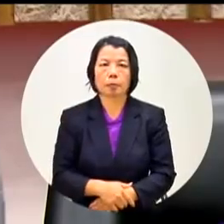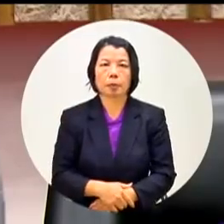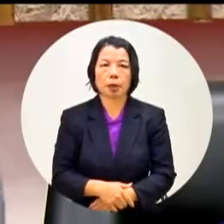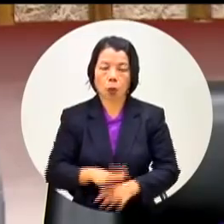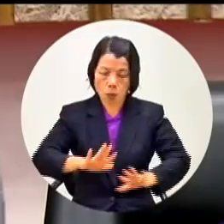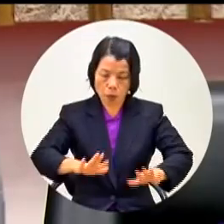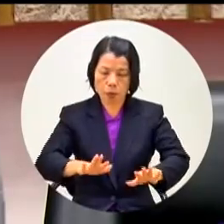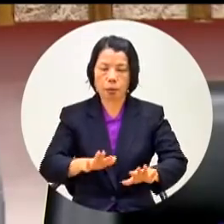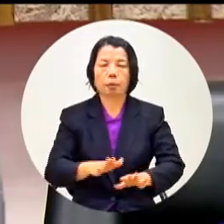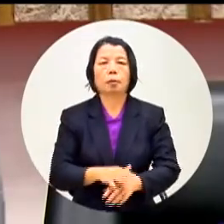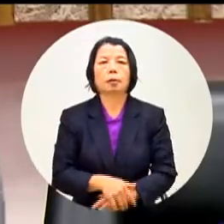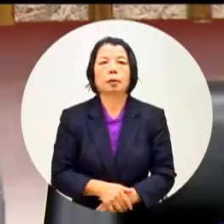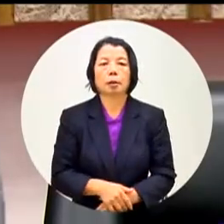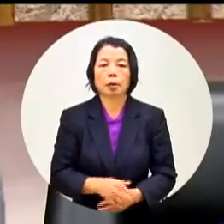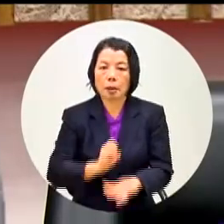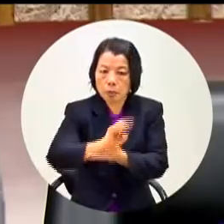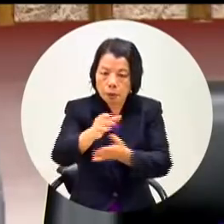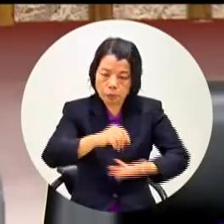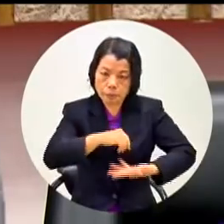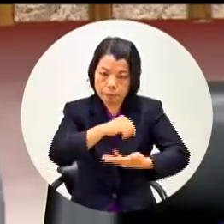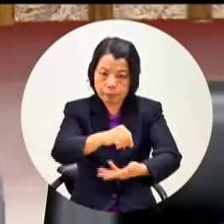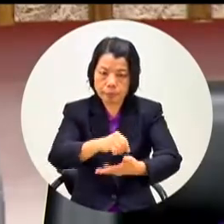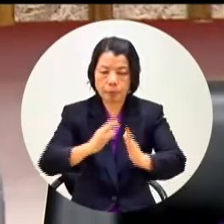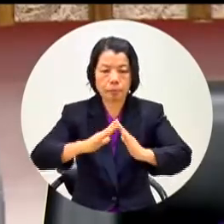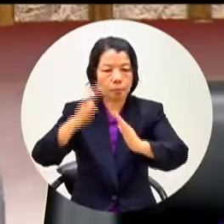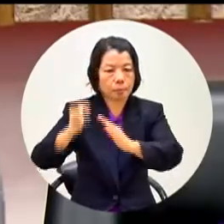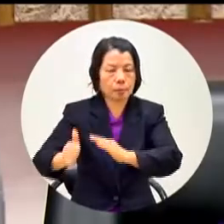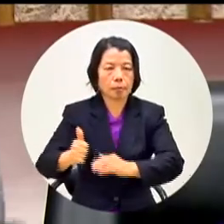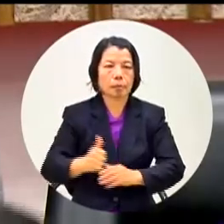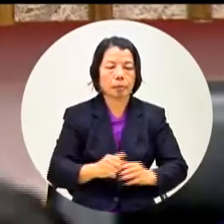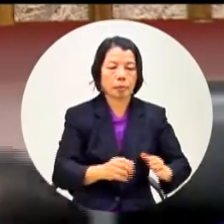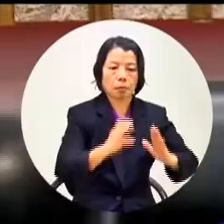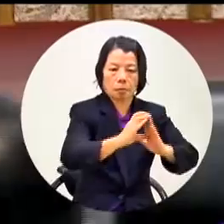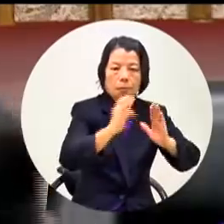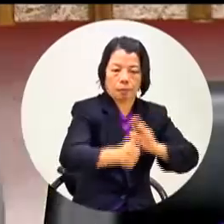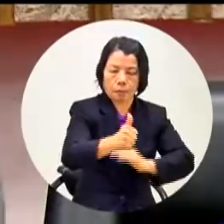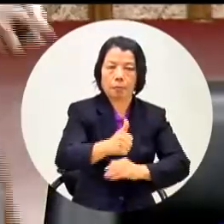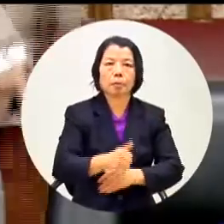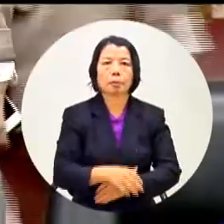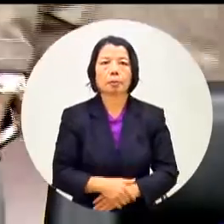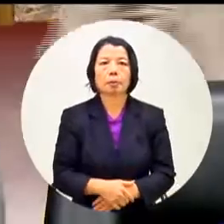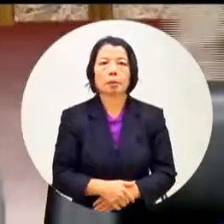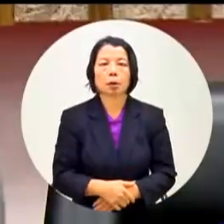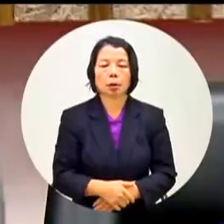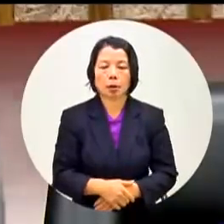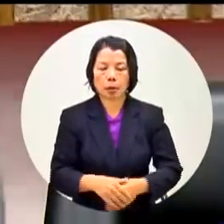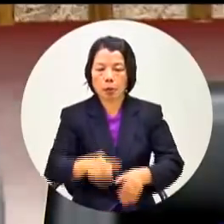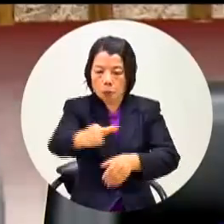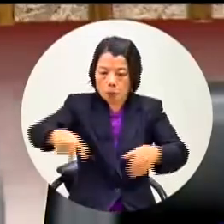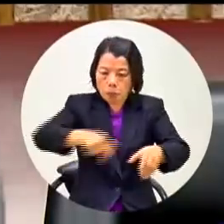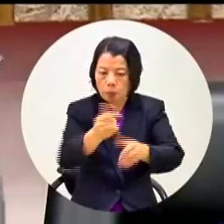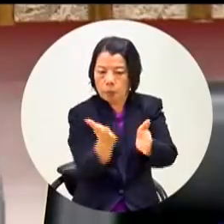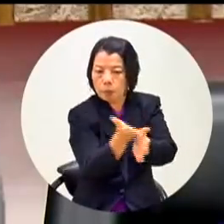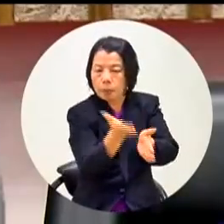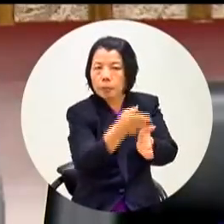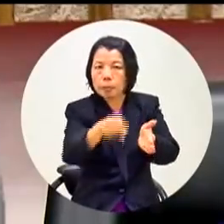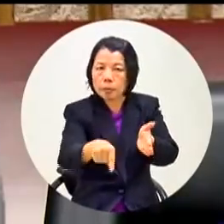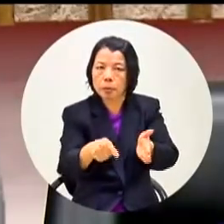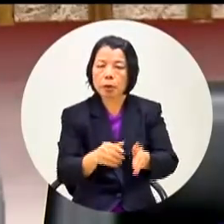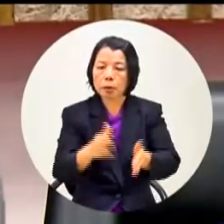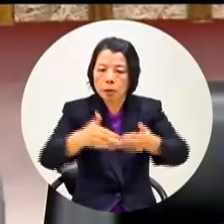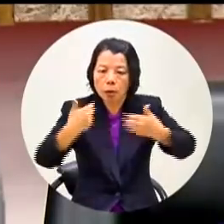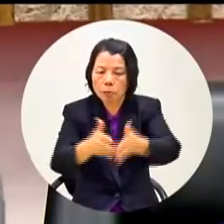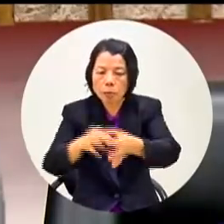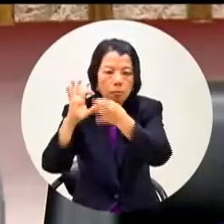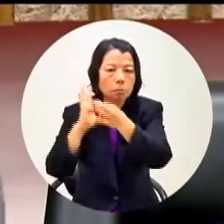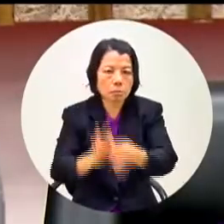议我们的市长跟我们的局长哈。我想北环轻轨未来不管要不要继续的最后的定论是如